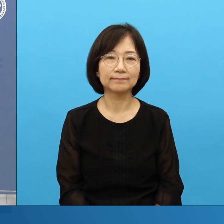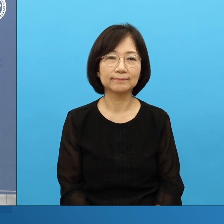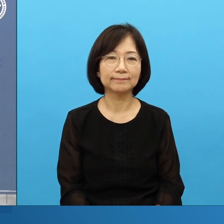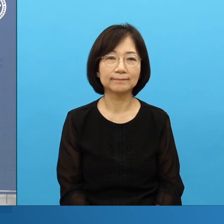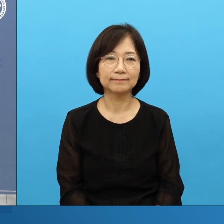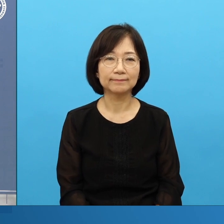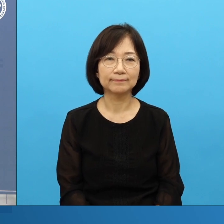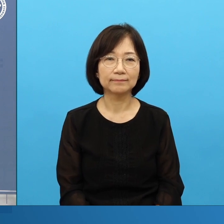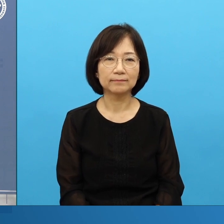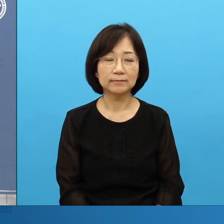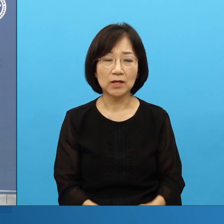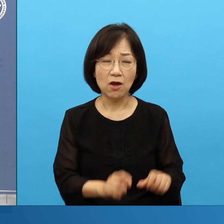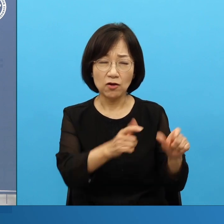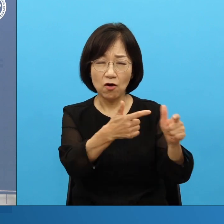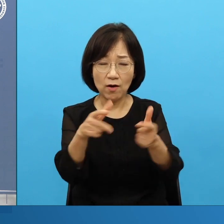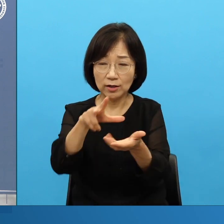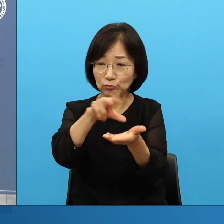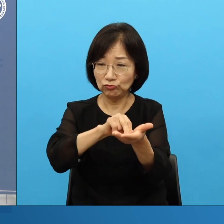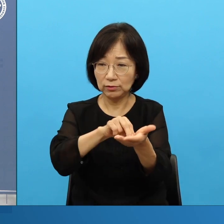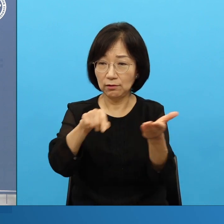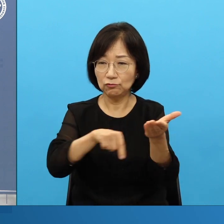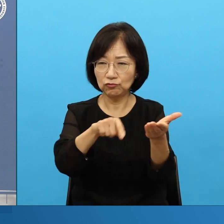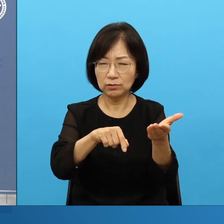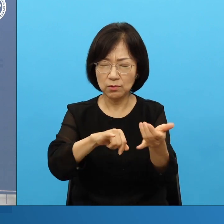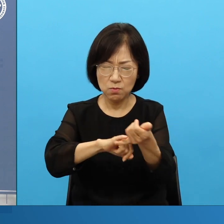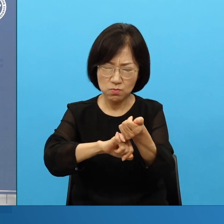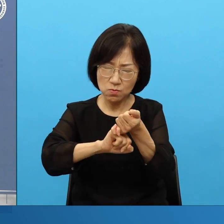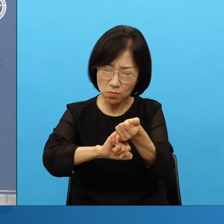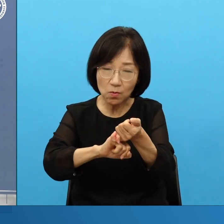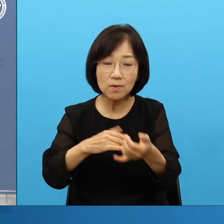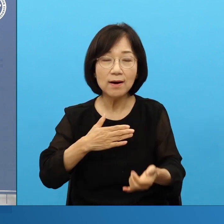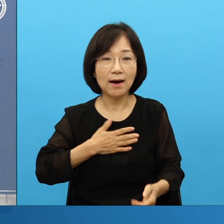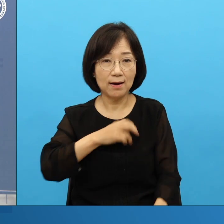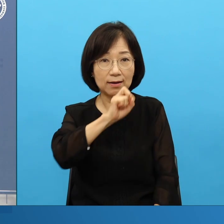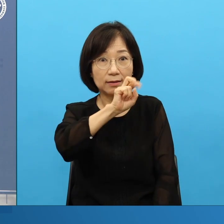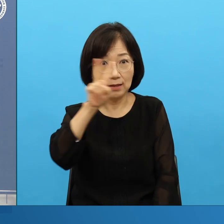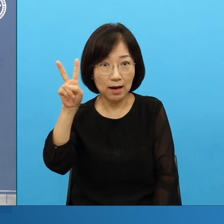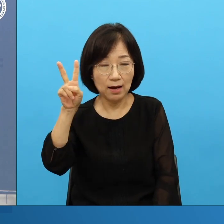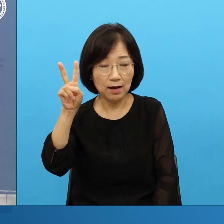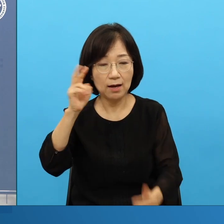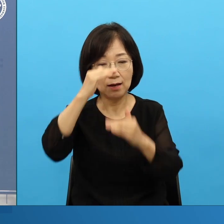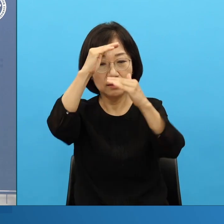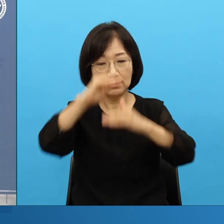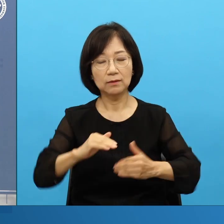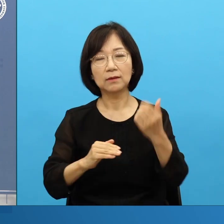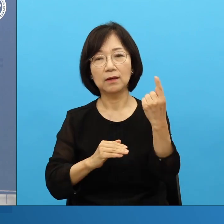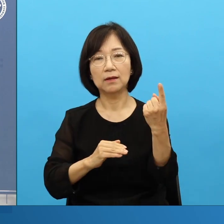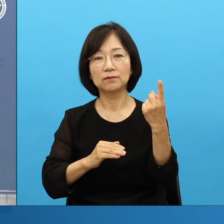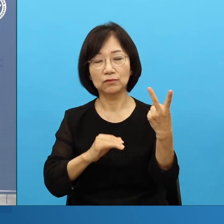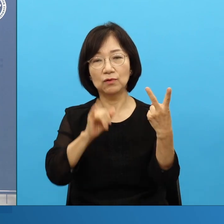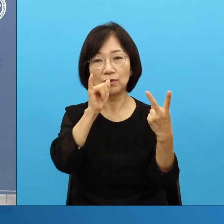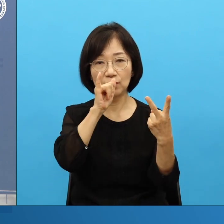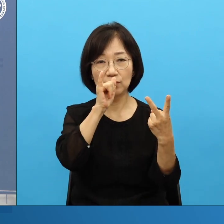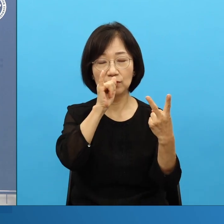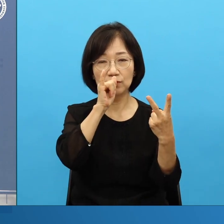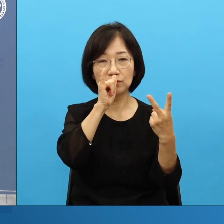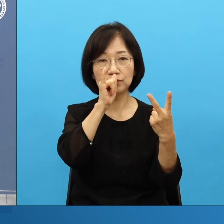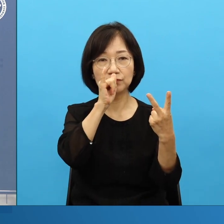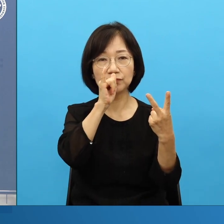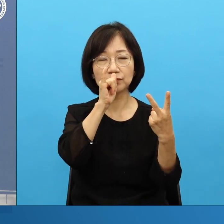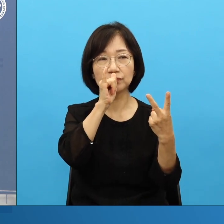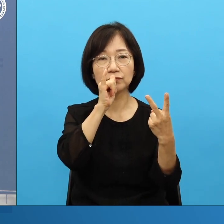절대 몰라서는 안 되는 두 가지가 오늘 본문에 나왔어요. he spoke about the good things, there are two things that we must not lose hold of in the